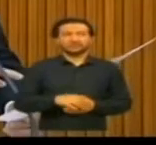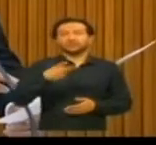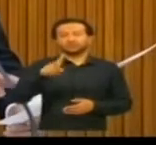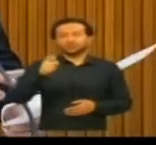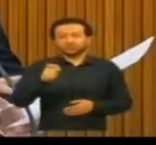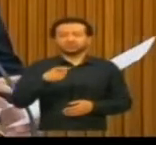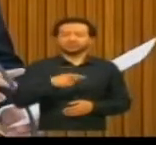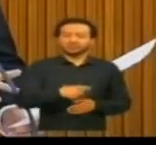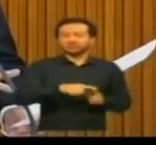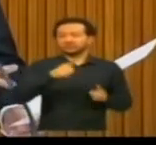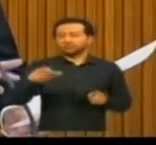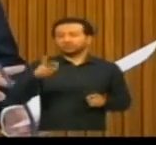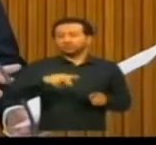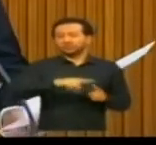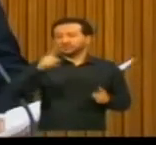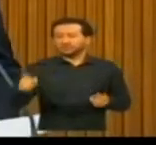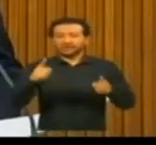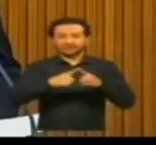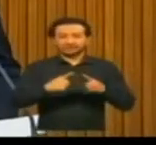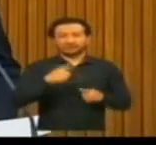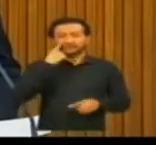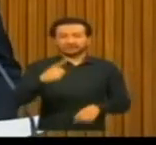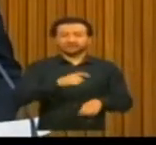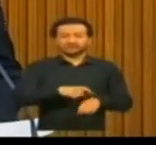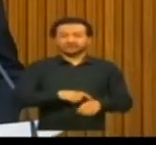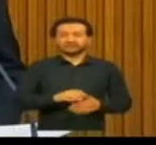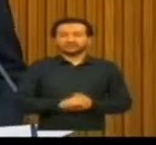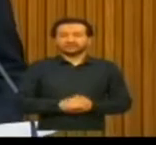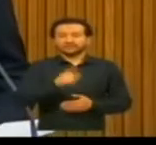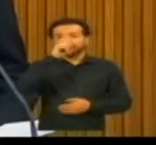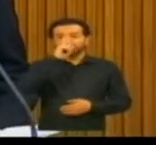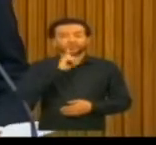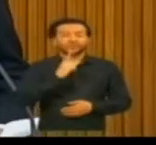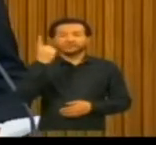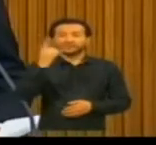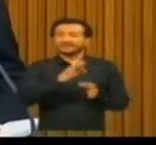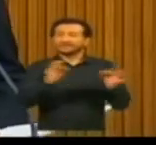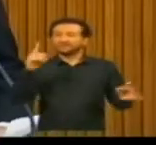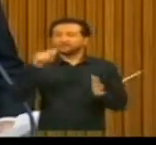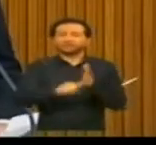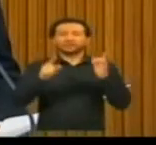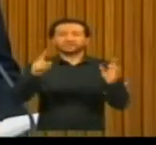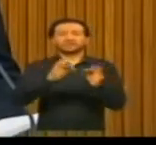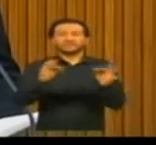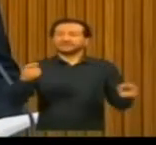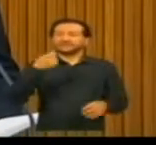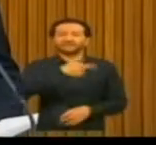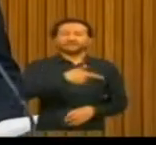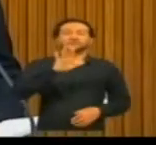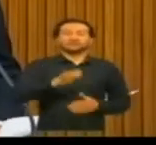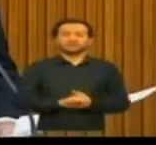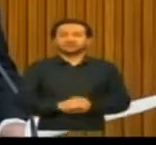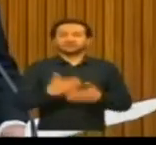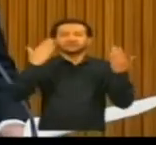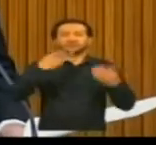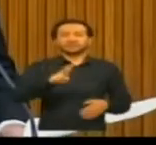19'dayız. 2018'e kadar olan rakamlara baktığınızda %1 hiçbir dönemde ve hiçbir yılda verilmedi.